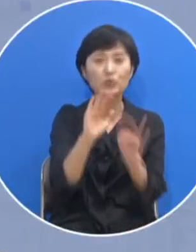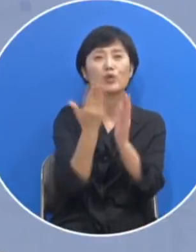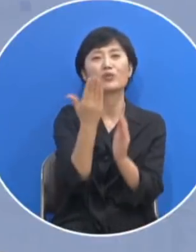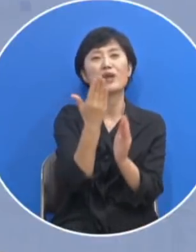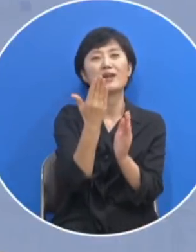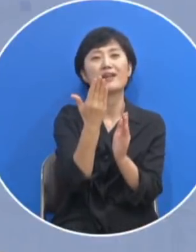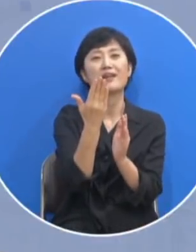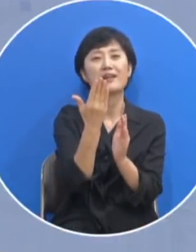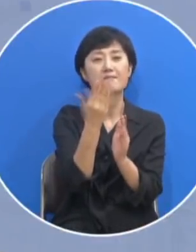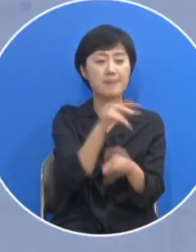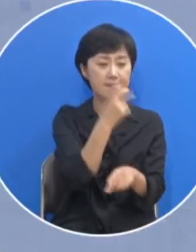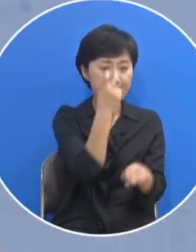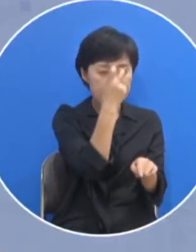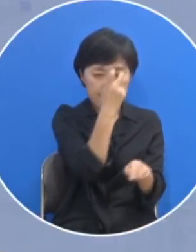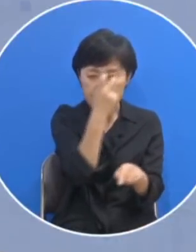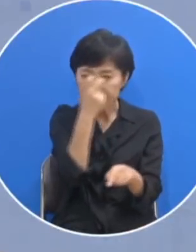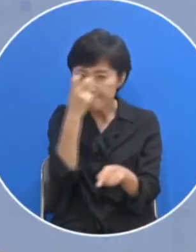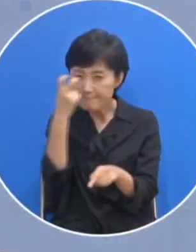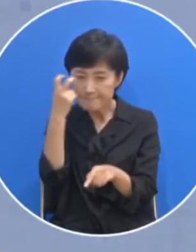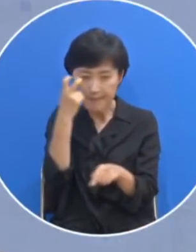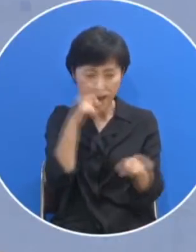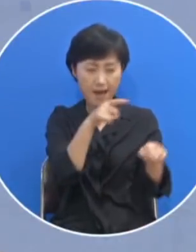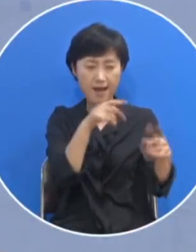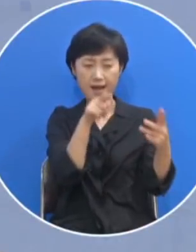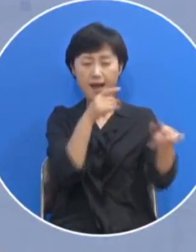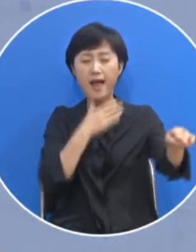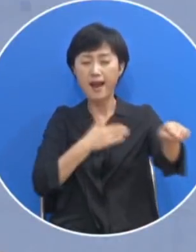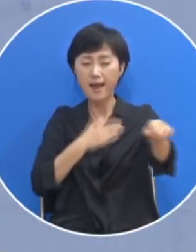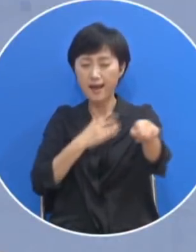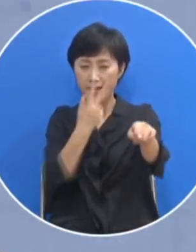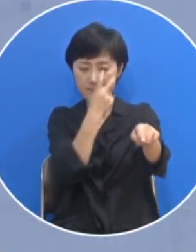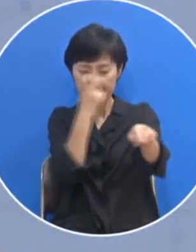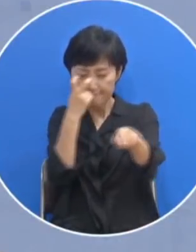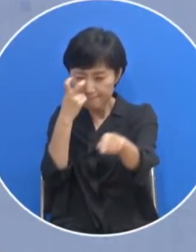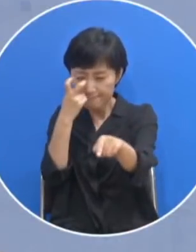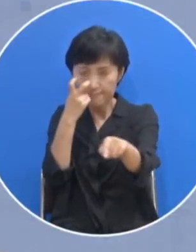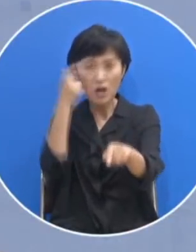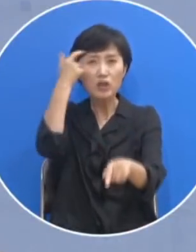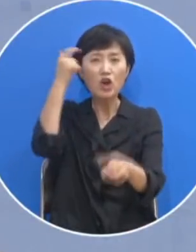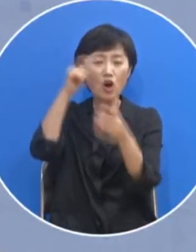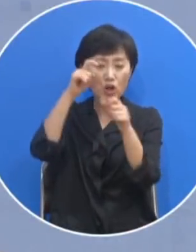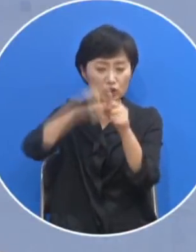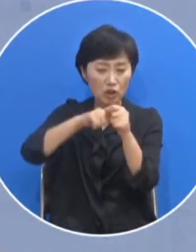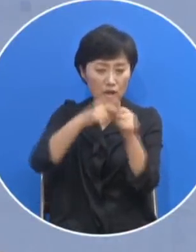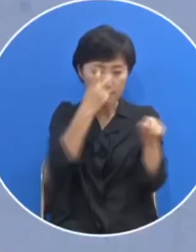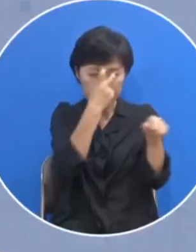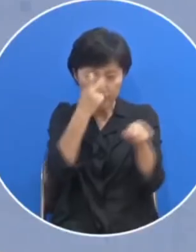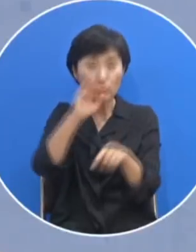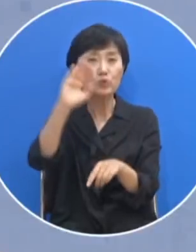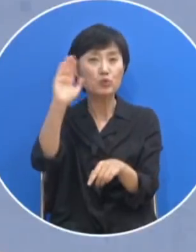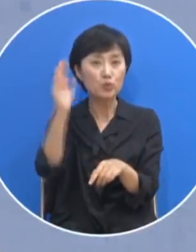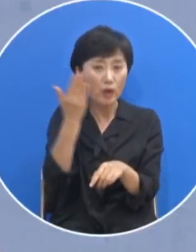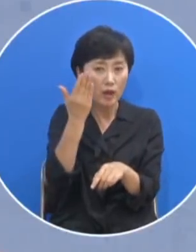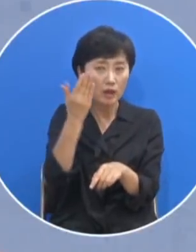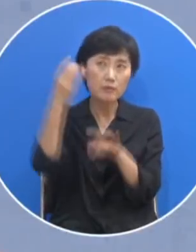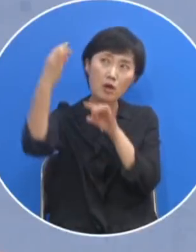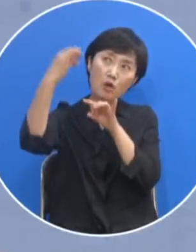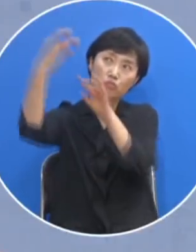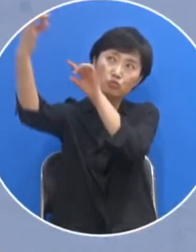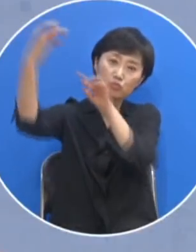그야말로 와 연계해 뭐니 bow 한잔 얘기에 3개 있어요